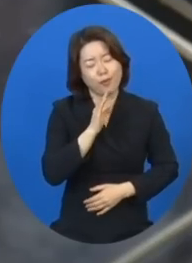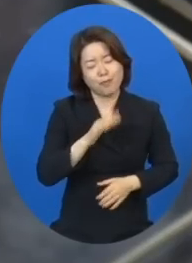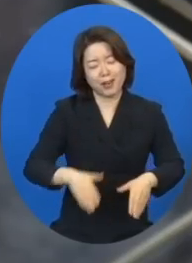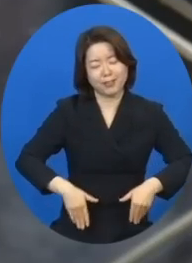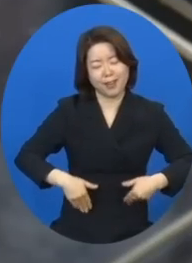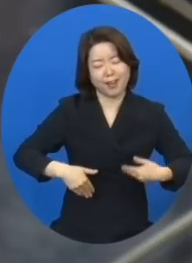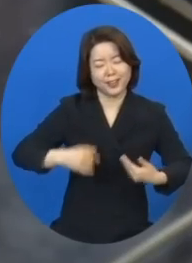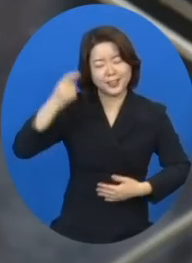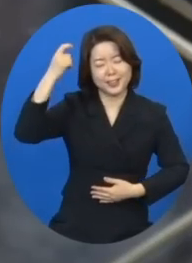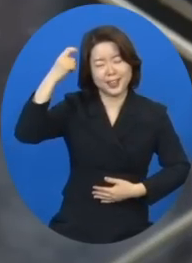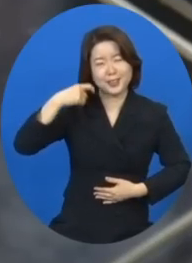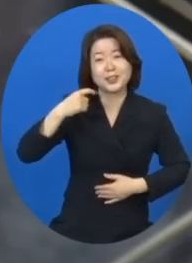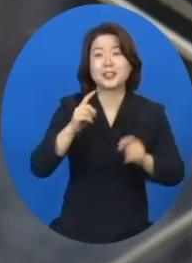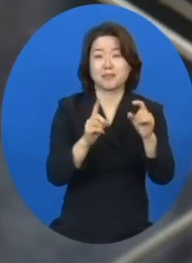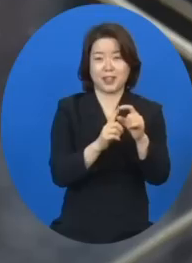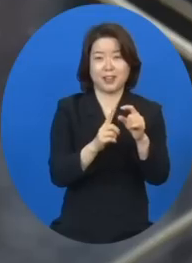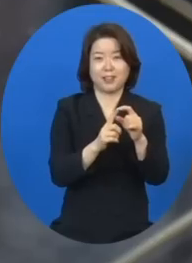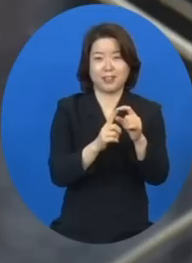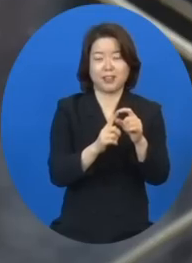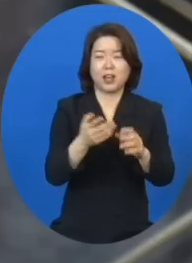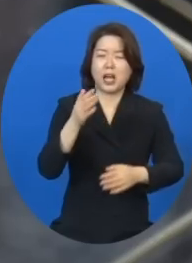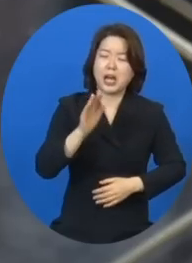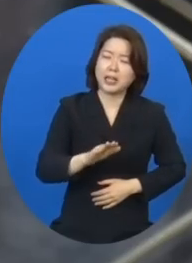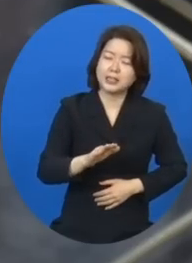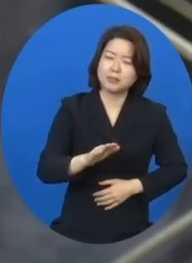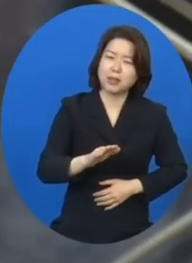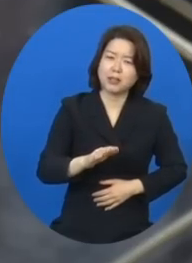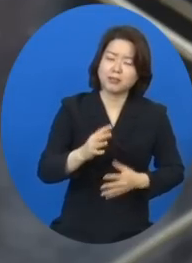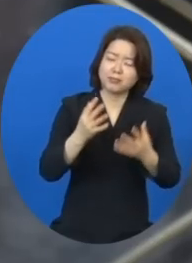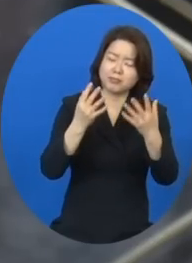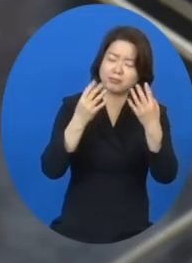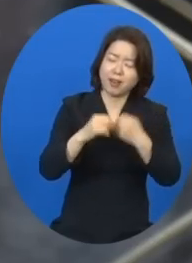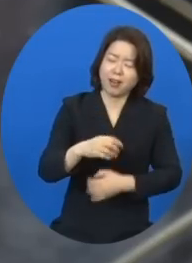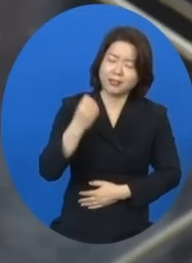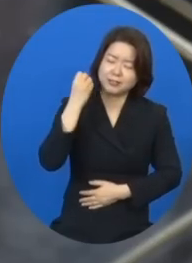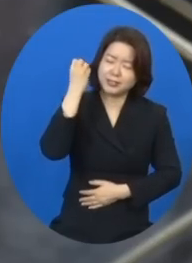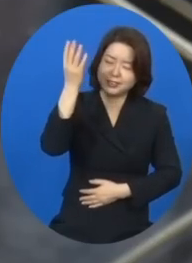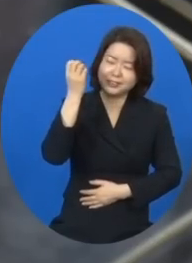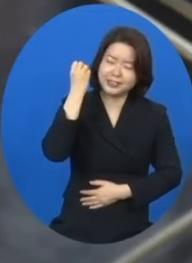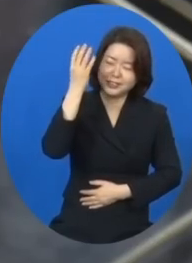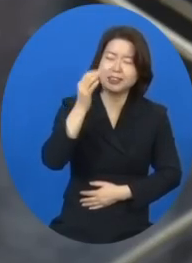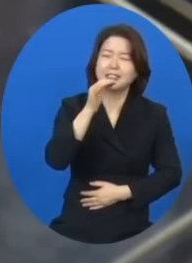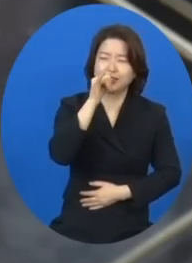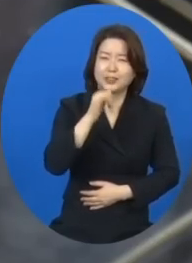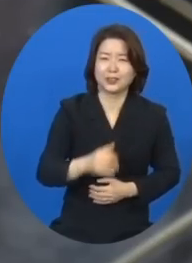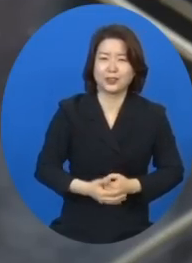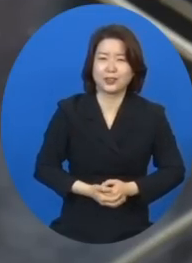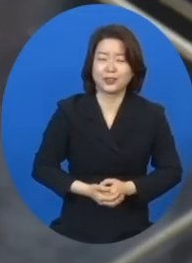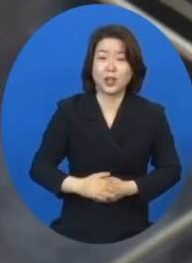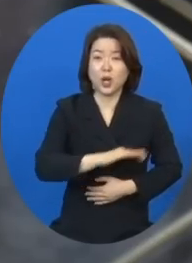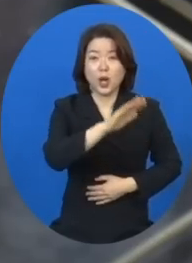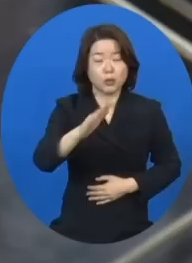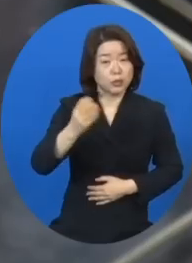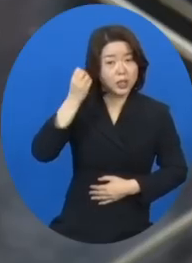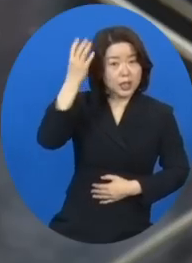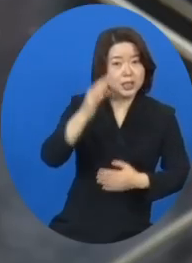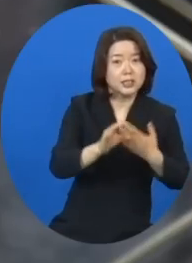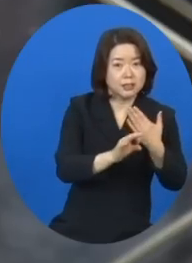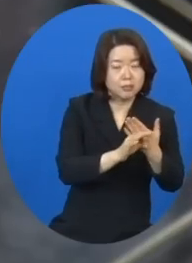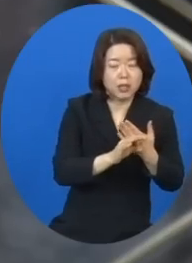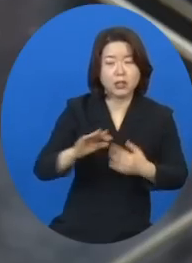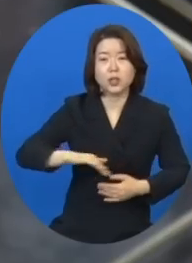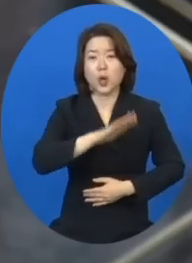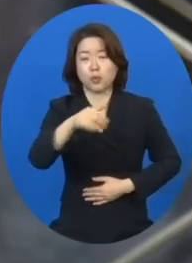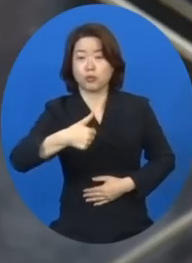단어인데 너무 많이 잃어버리고 있는 것 같아요. 우리가 잃어버리면요, 우리의